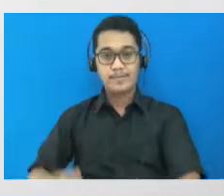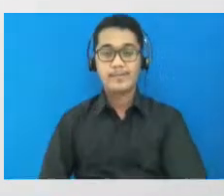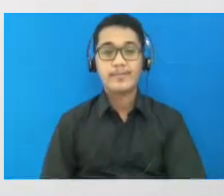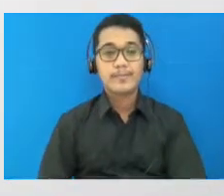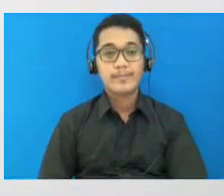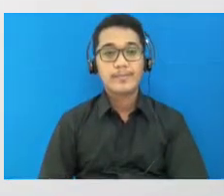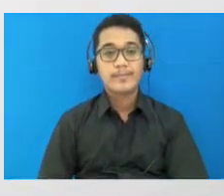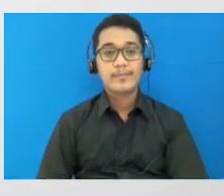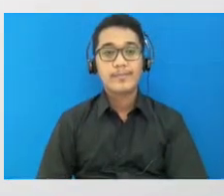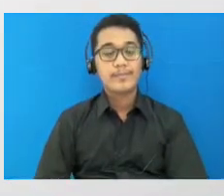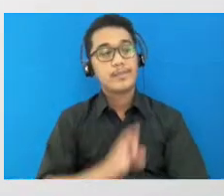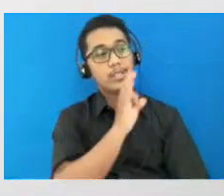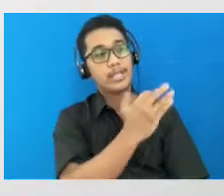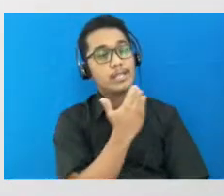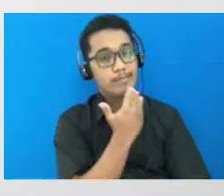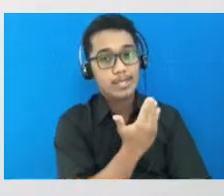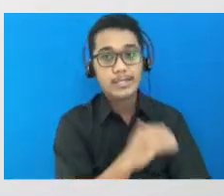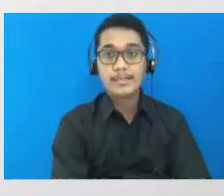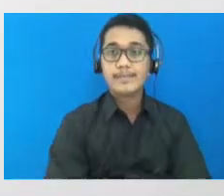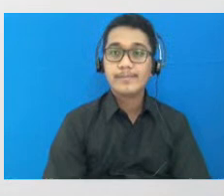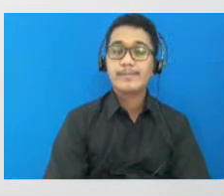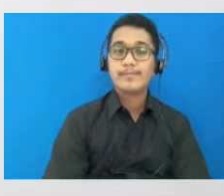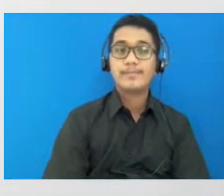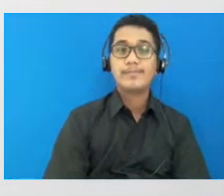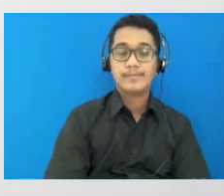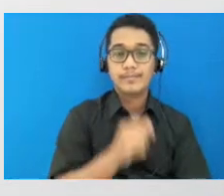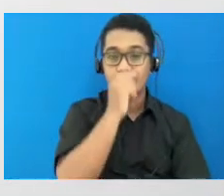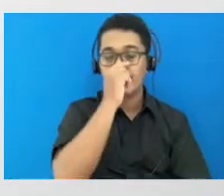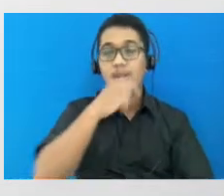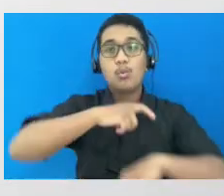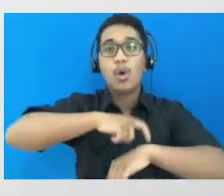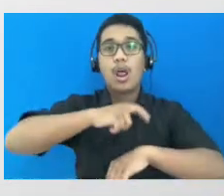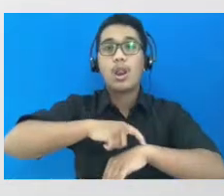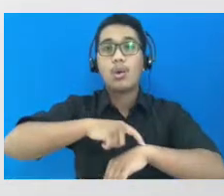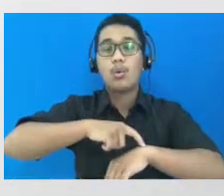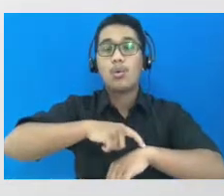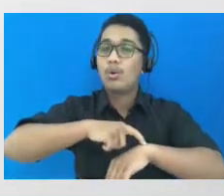Baik, terima kasih. Berbicara mengenai waktu untuk